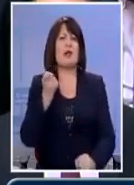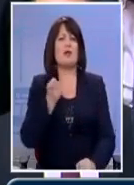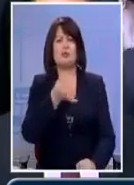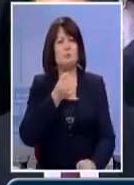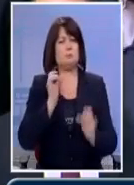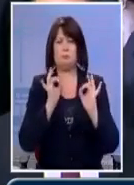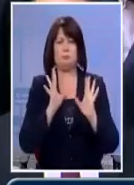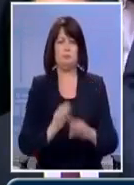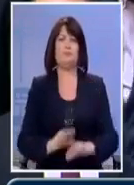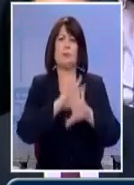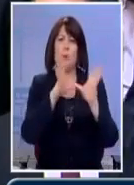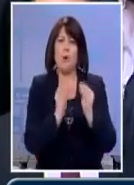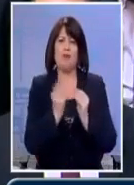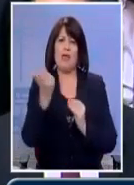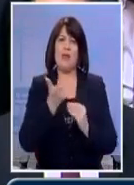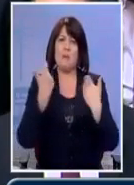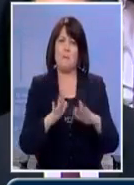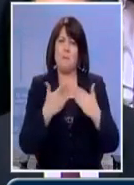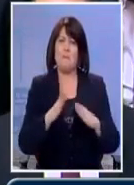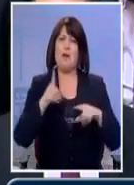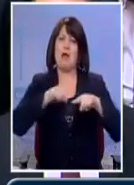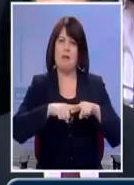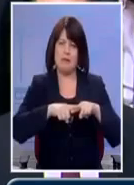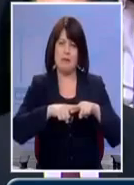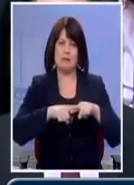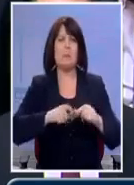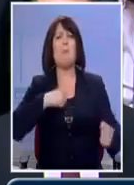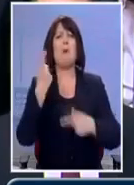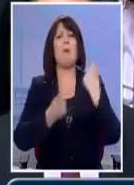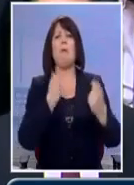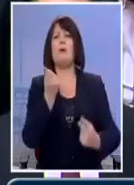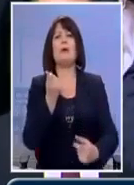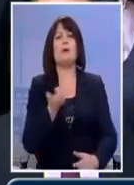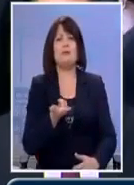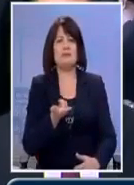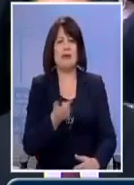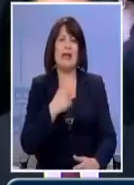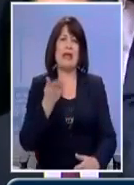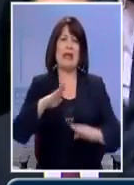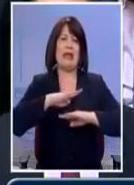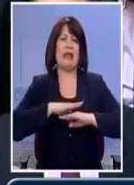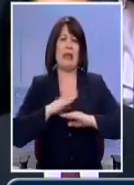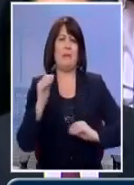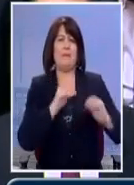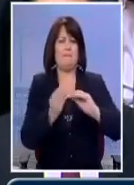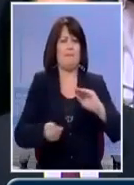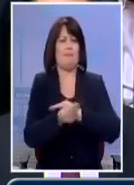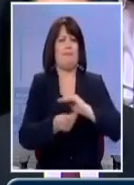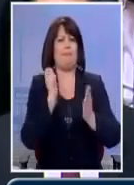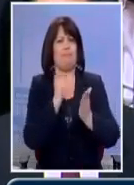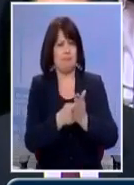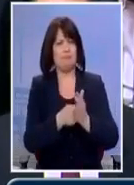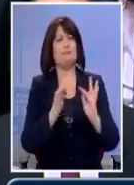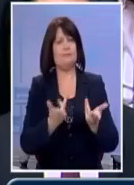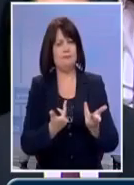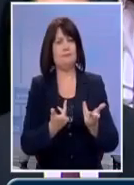τα χρήματα τα οποία δανείστηκε η Ελλάδα και τα οποία σπαταλήθηκαν είτε σε εξοπλιστικά με μίζες, είτε στους